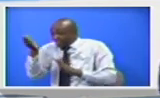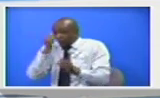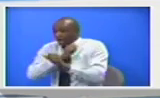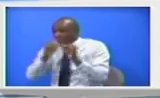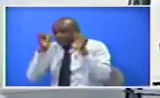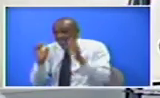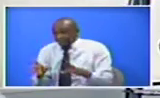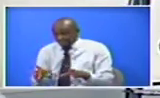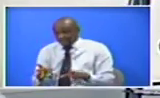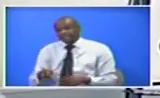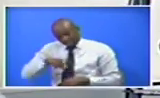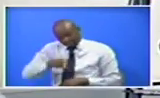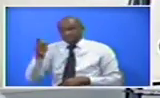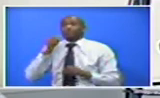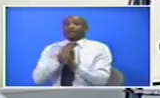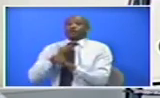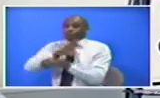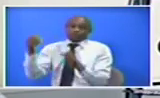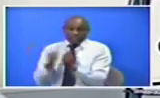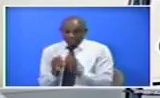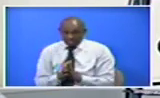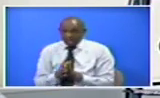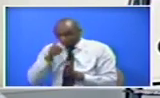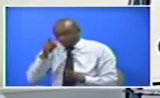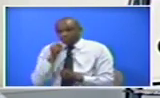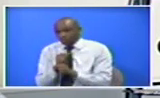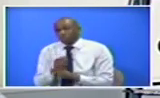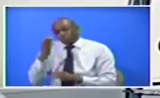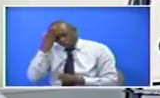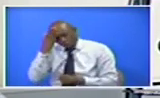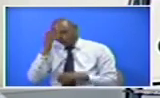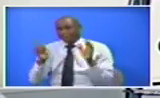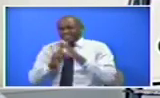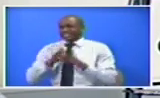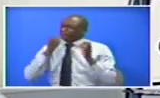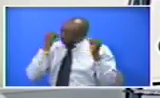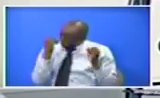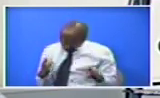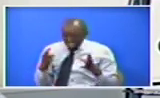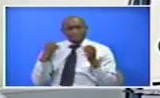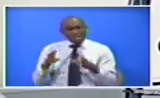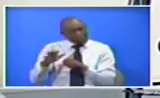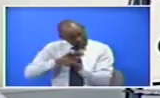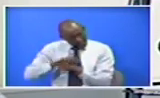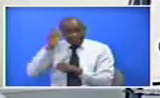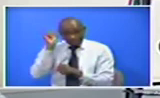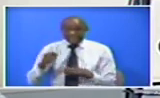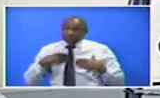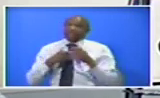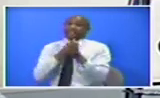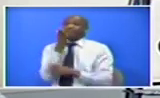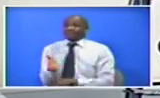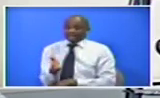vizuri kuwaleta wote pamoja. Kwa sababu unajua baraza la mawaziri ni kubwa lakini linahitaji uongozi. Naam. Na hata wakati huu